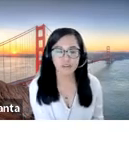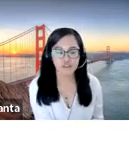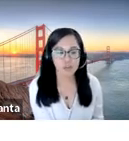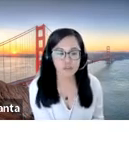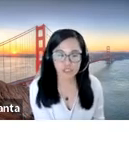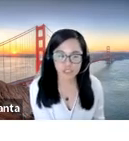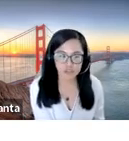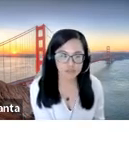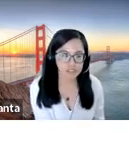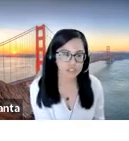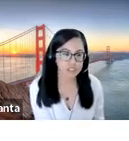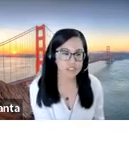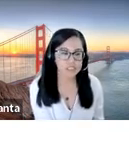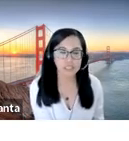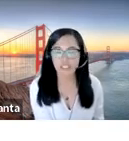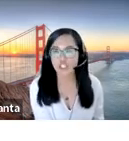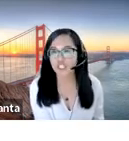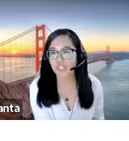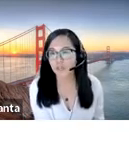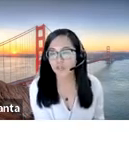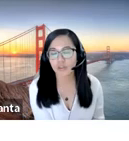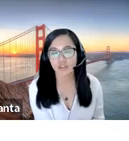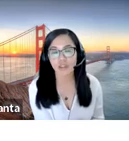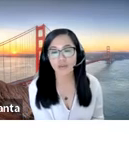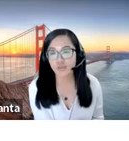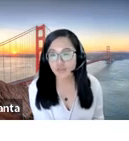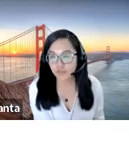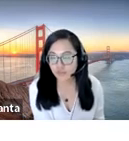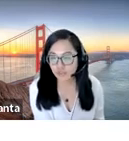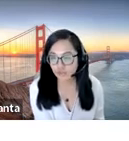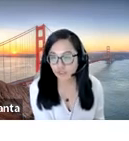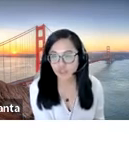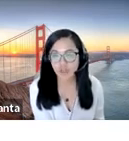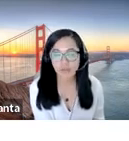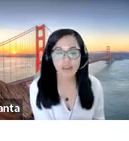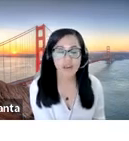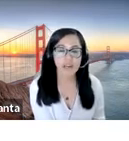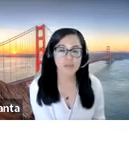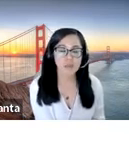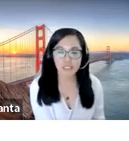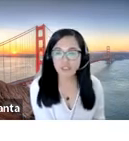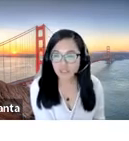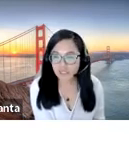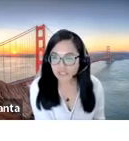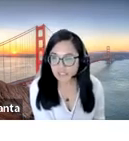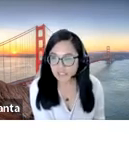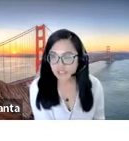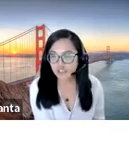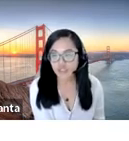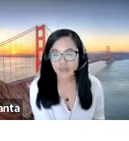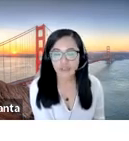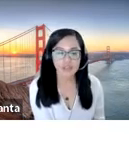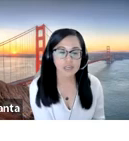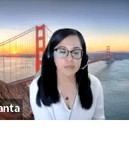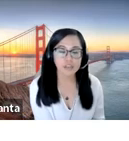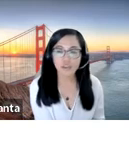There's job training services teaching them that how to search for a job, what skills are needed to get a